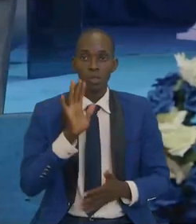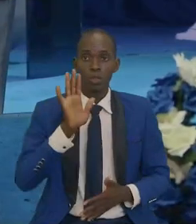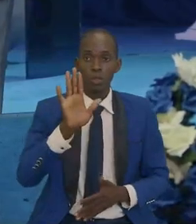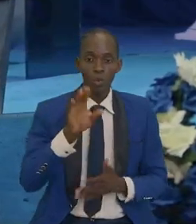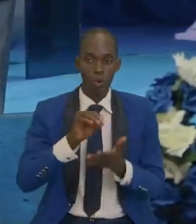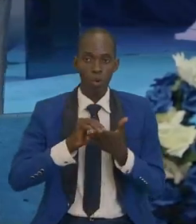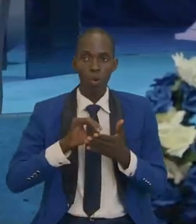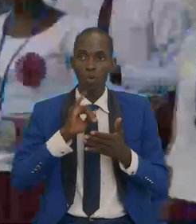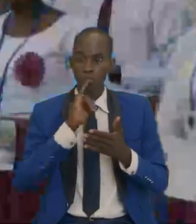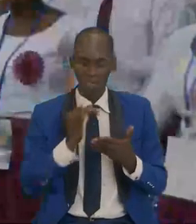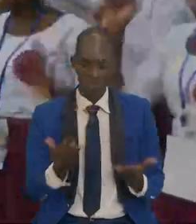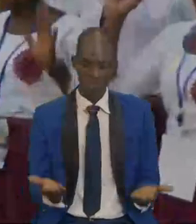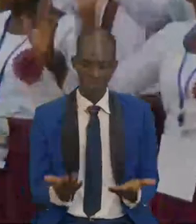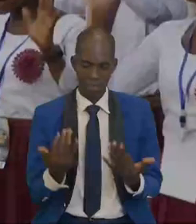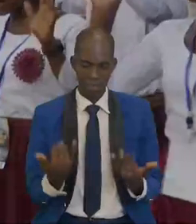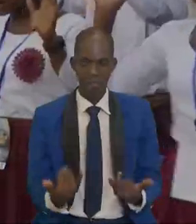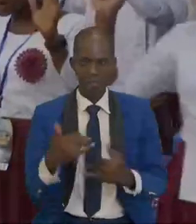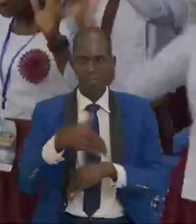la délivrance totale.